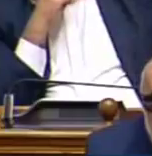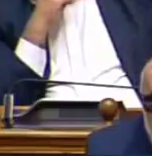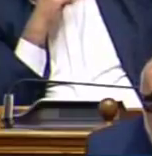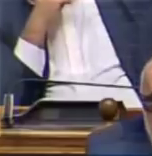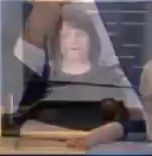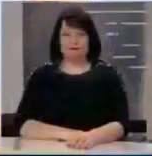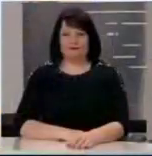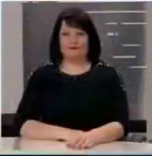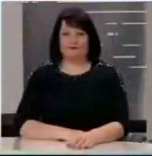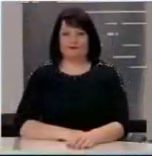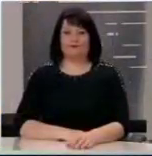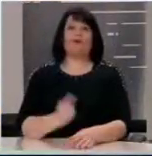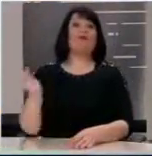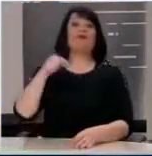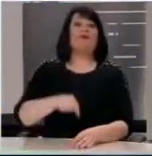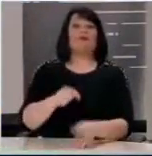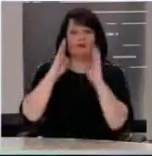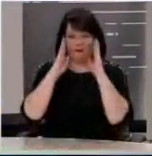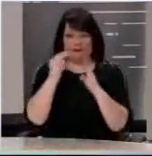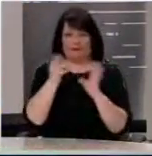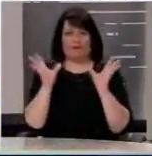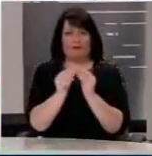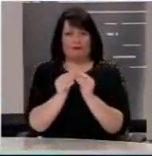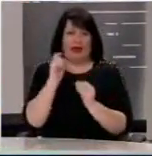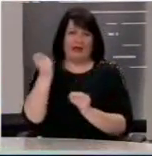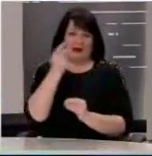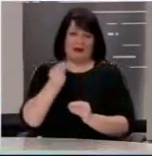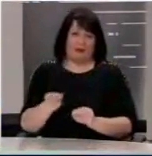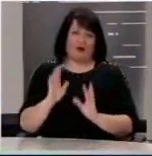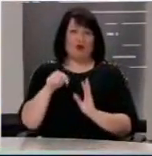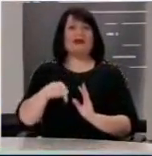δεν μας φέρατε για τα εθνικά θέματα, εξ όσων έχω καταλάβει.